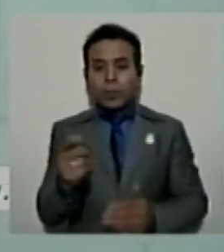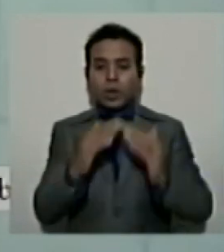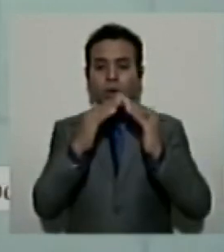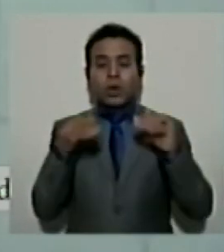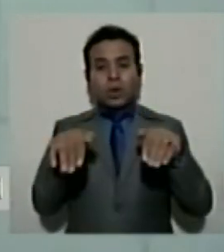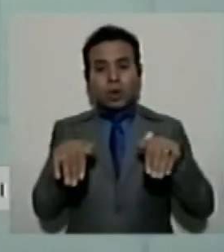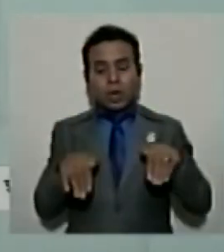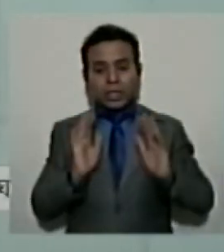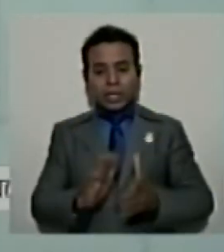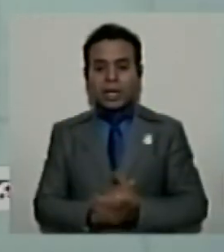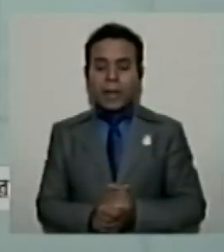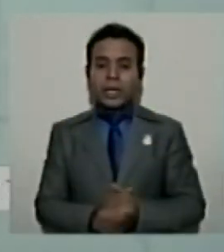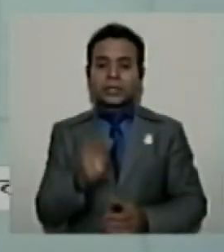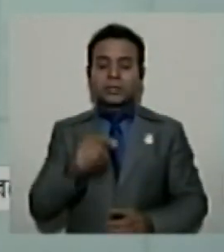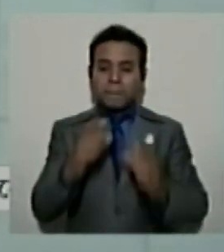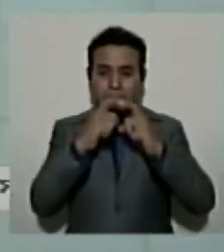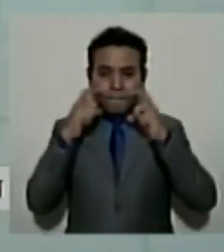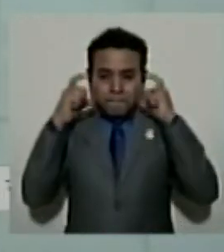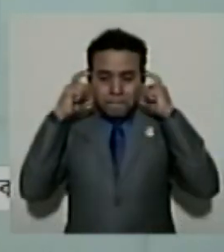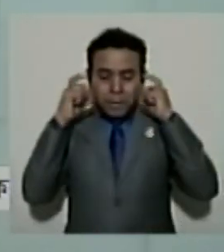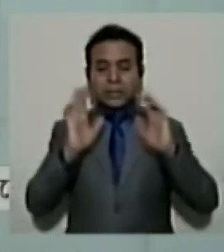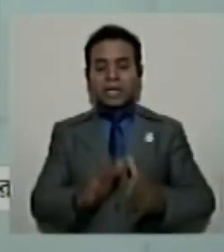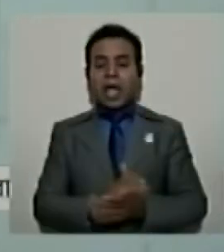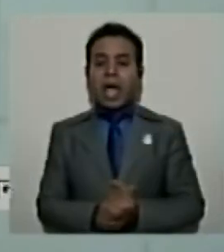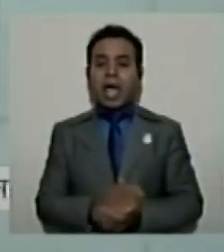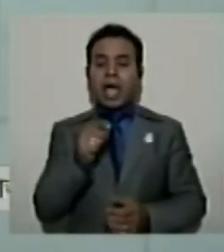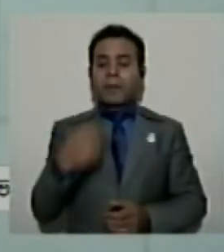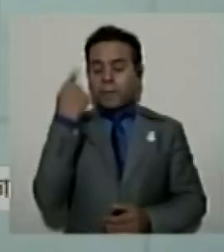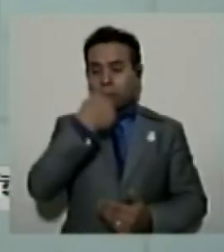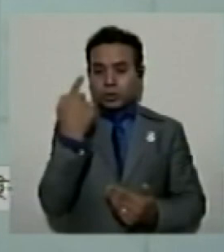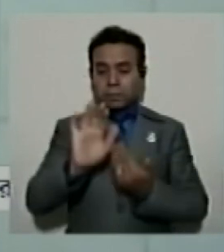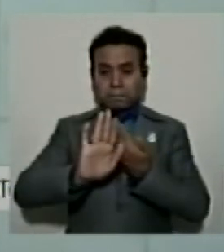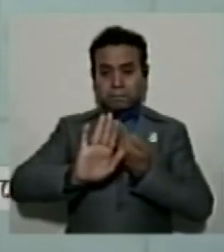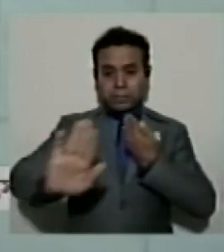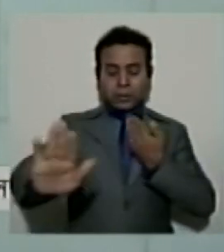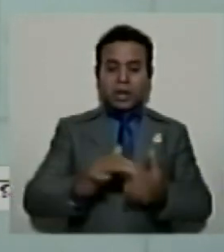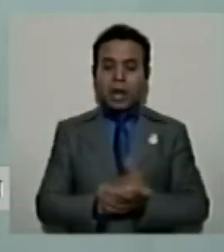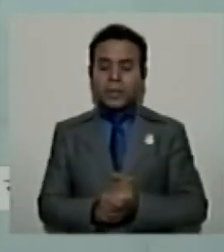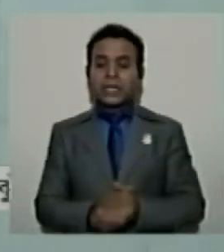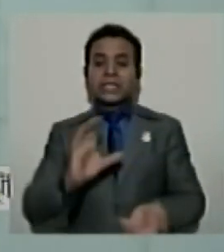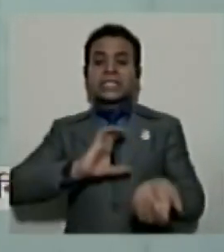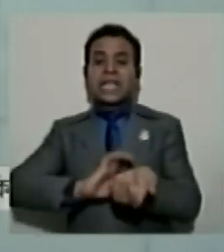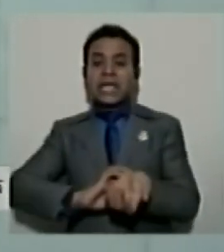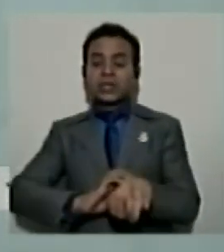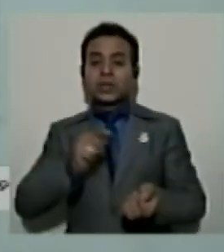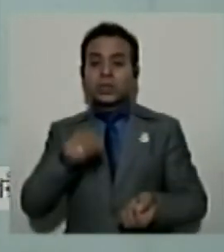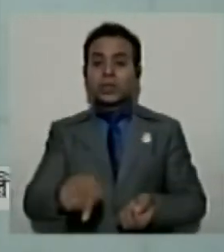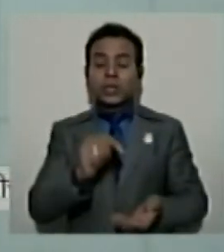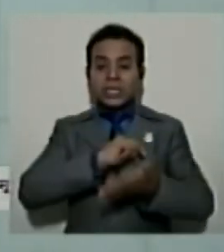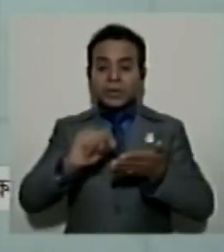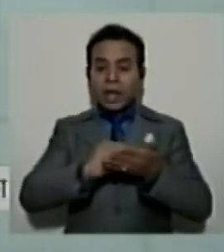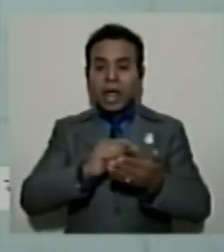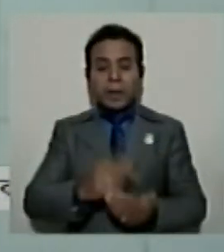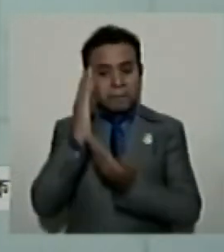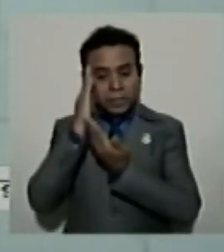যে স্বাস্থ্যবিধিগুলো আছে এগুলো যেন আমরা মেনে চলি। তা না হলে আমাদের এই শনাক্তকৃত এবং মৃত্যুর মিছিল আমরা থামাতে